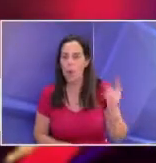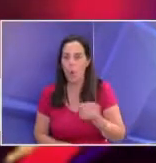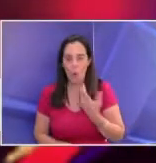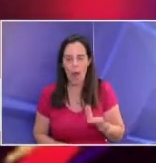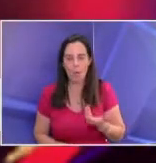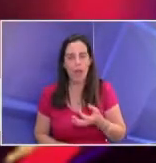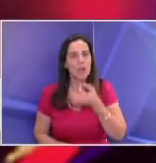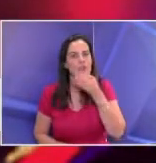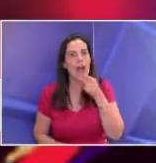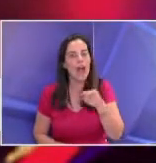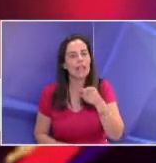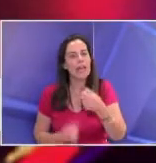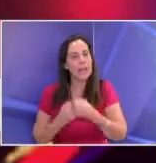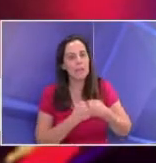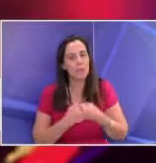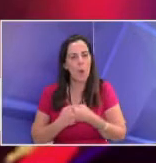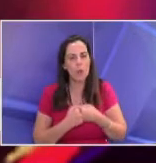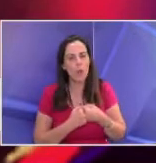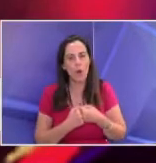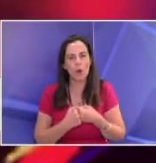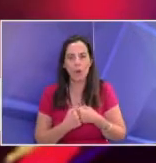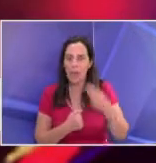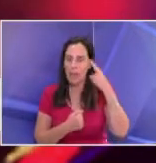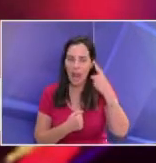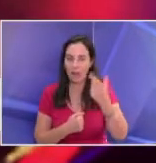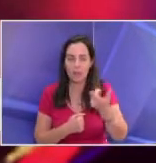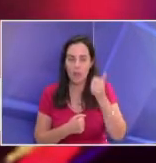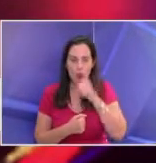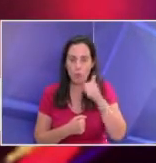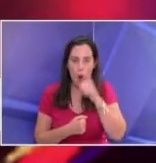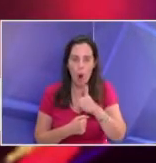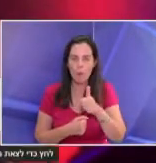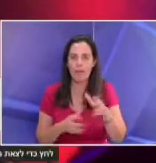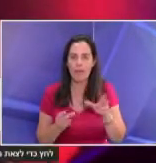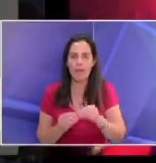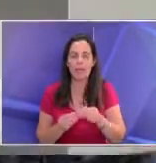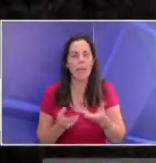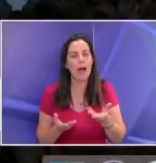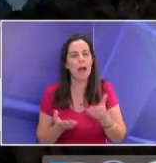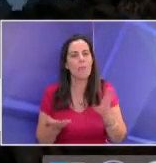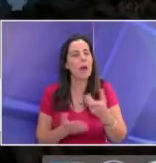סביבנו. השאלה כשאתן מתמודדות עם זה, ולדעתי על בסיס יומי עם הדיווחים האלו, מה אתן מרגישות? כאילו,